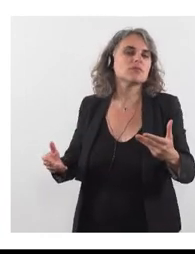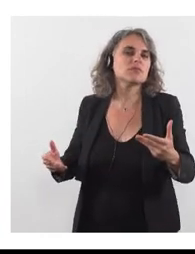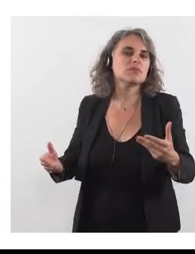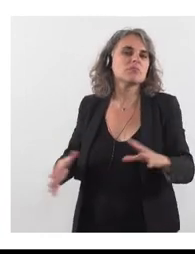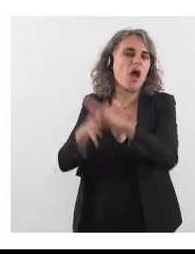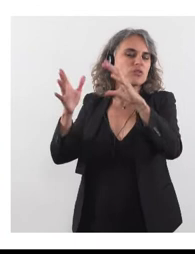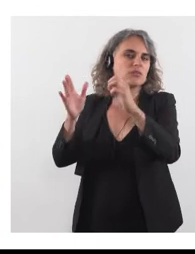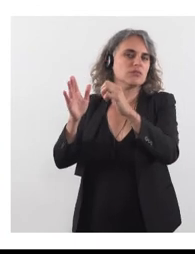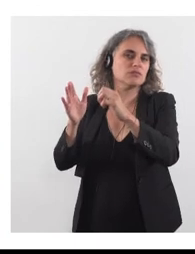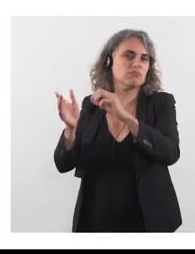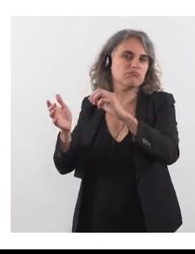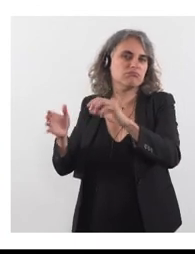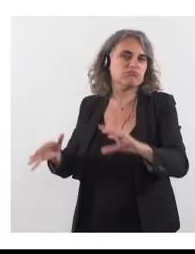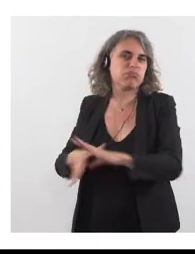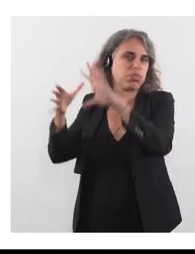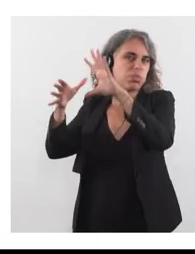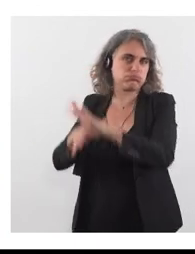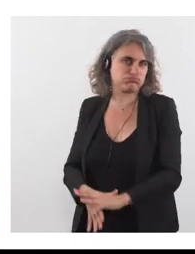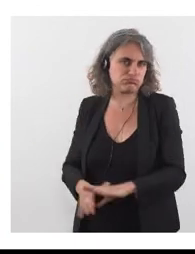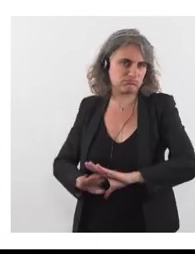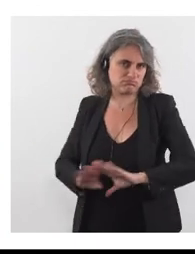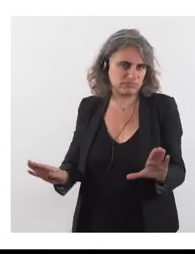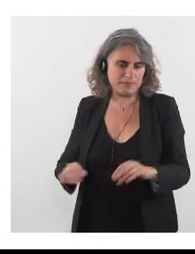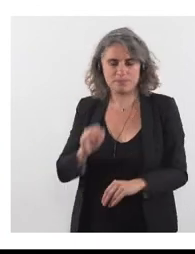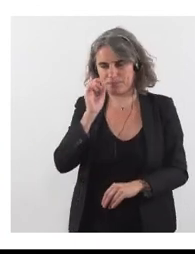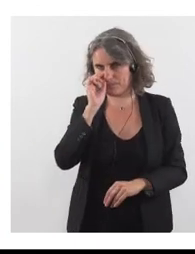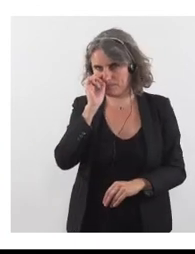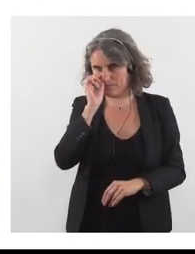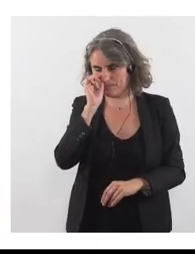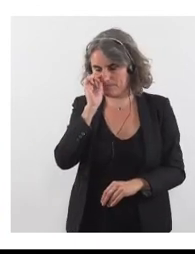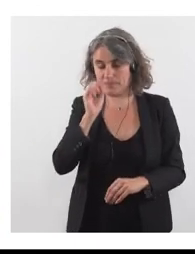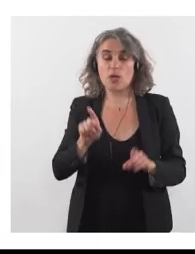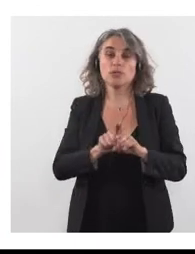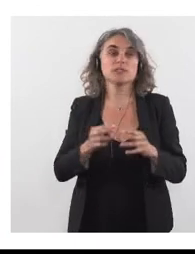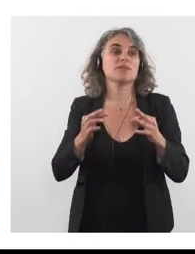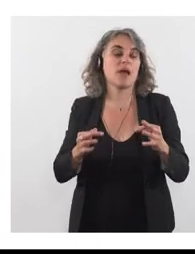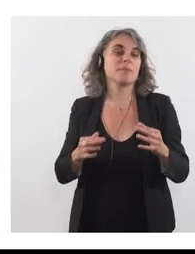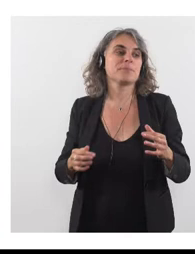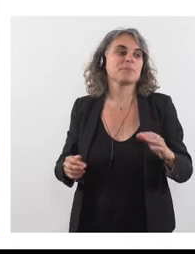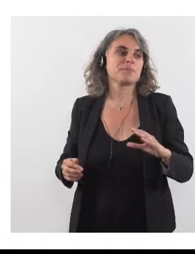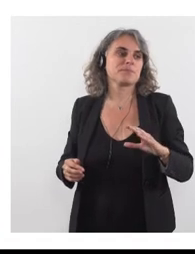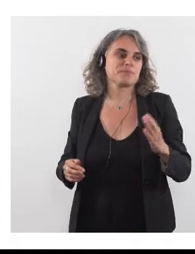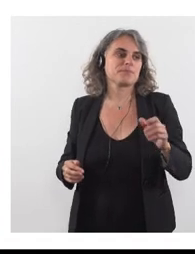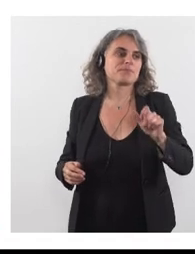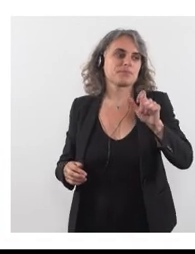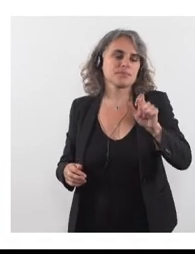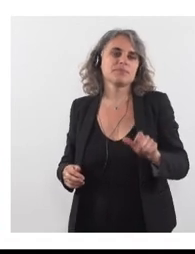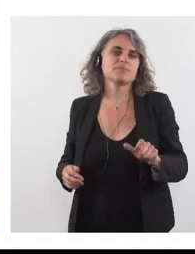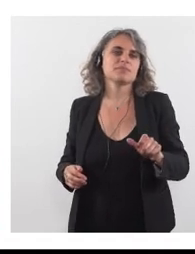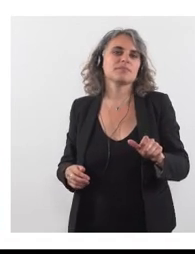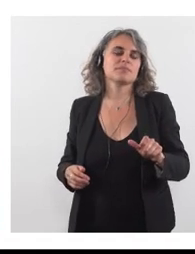à fragiliser Ounia. Donc effectivement, et Steven en parlait, voilà, avec Fida Marouf, il y avait le Alors, il n'y a jamais